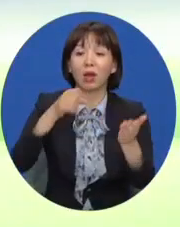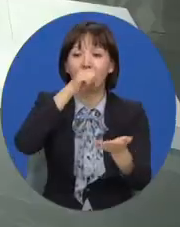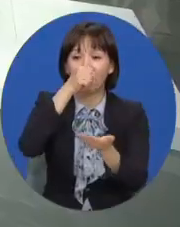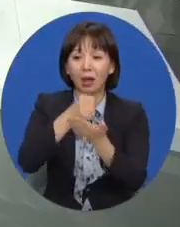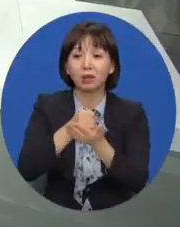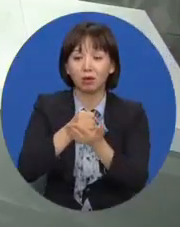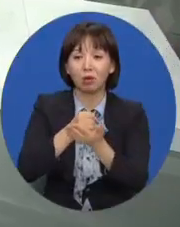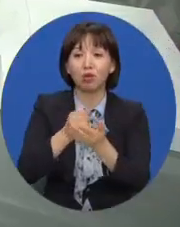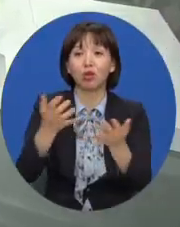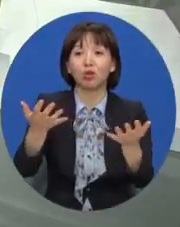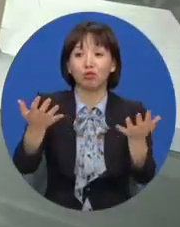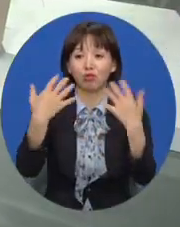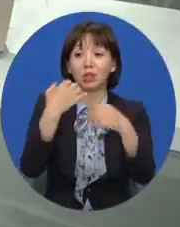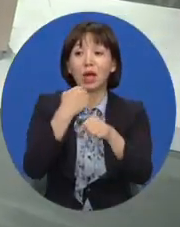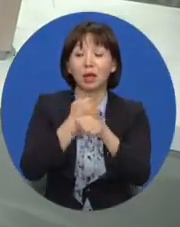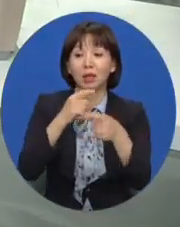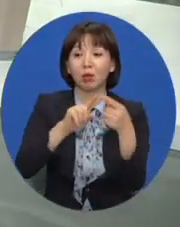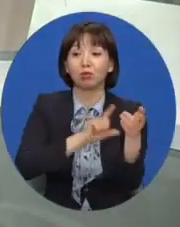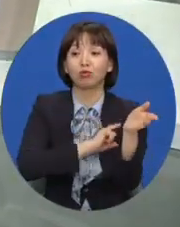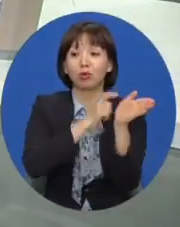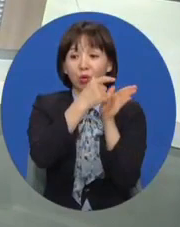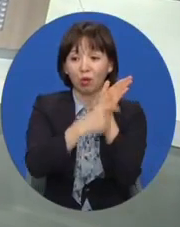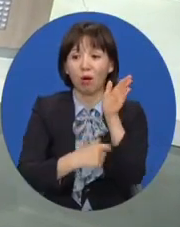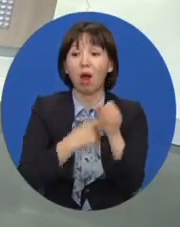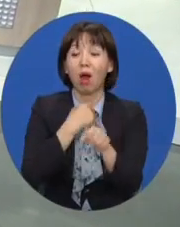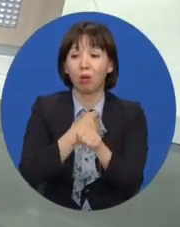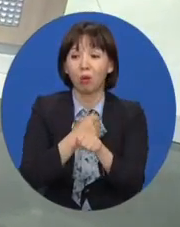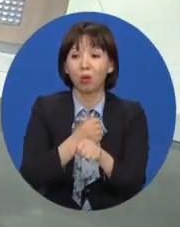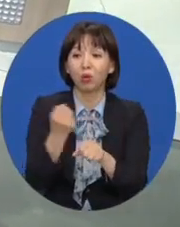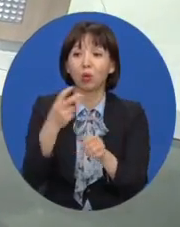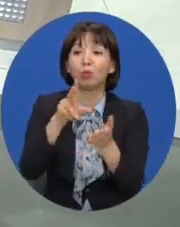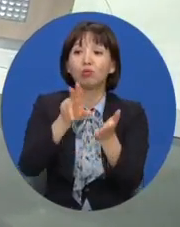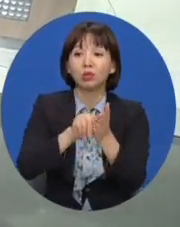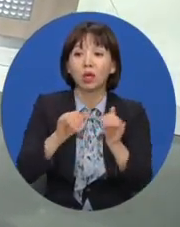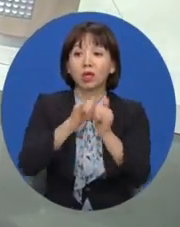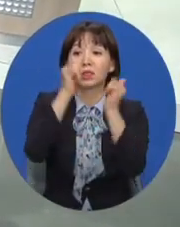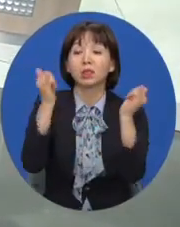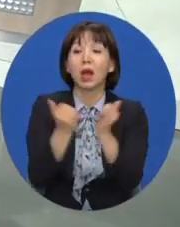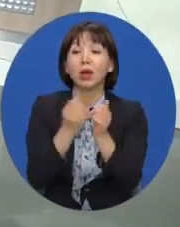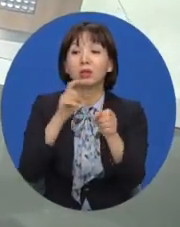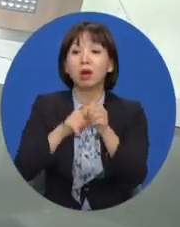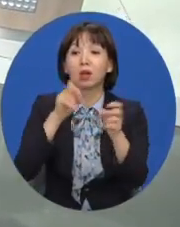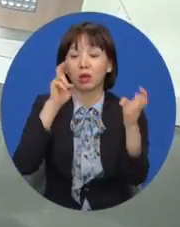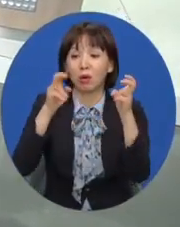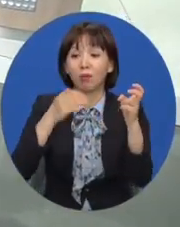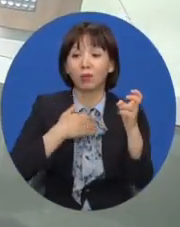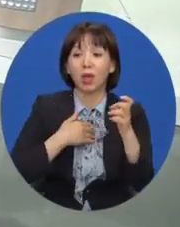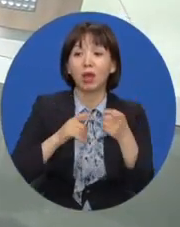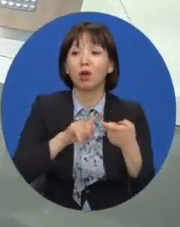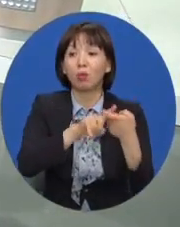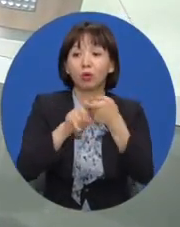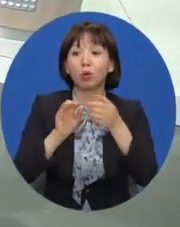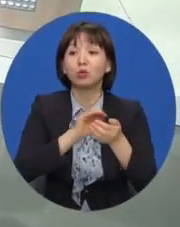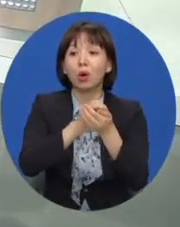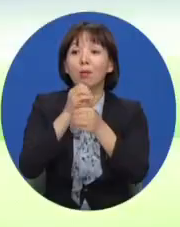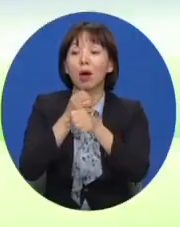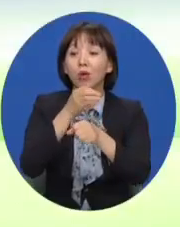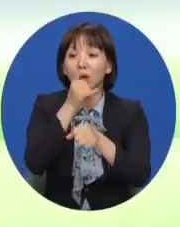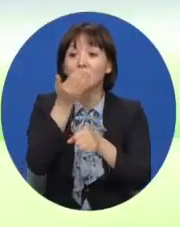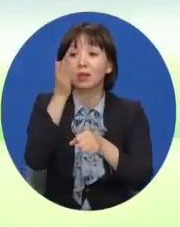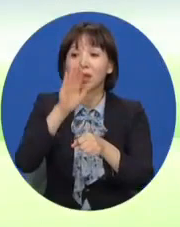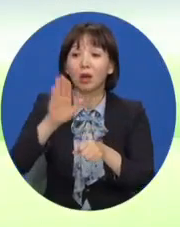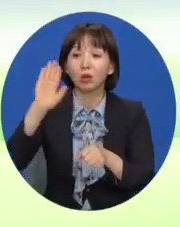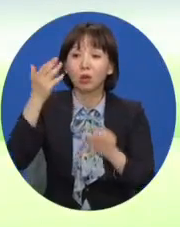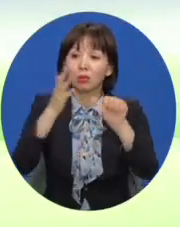유치하겠다. 이렇게 우선 슬로건을 겁니다. 그리고 이제 문제는 사회적 기업. 또 제가 협동조합 오래 하고 있지만 요즘에 이제 5명 이상